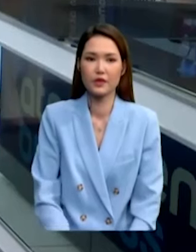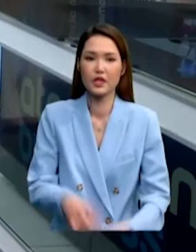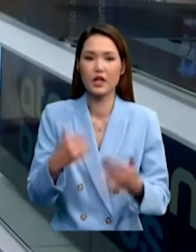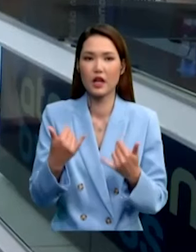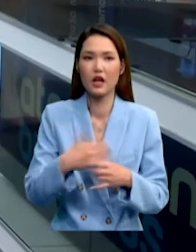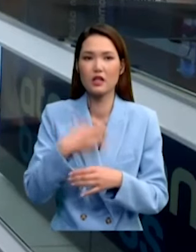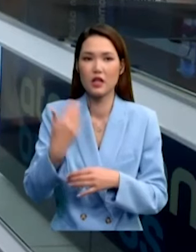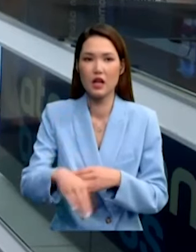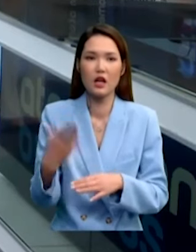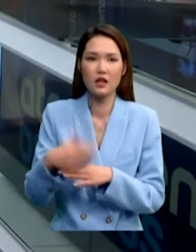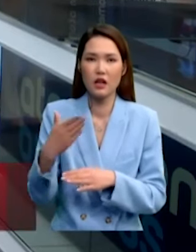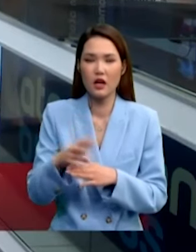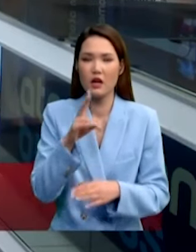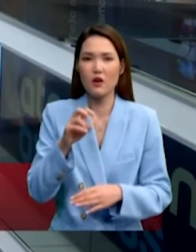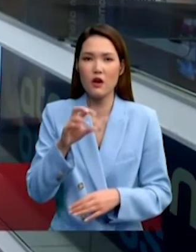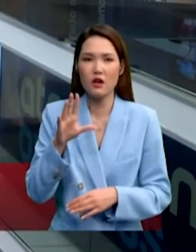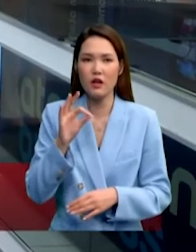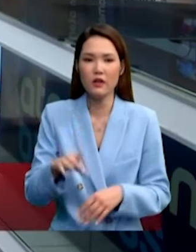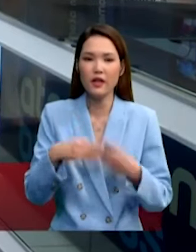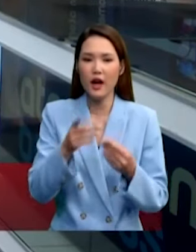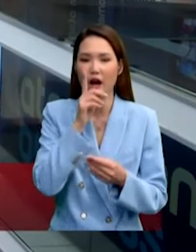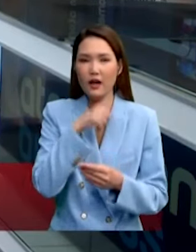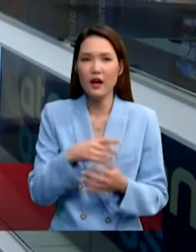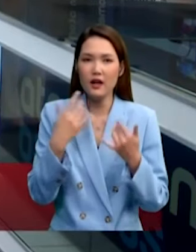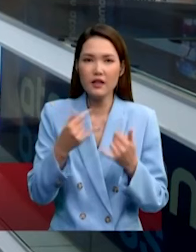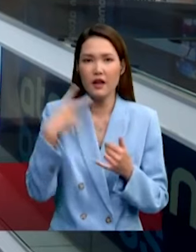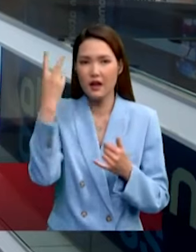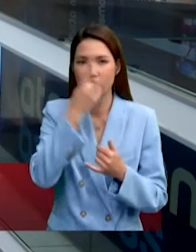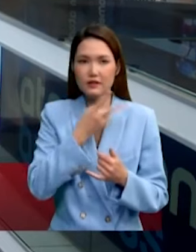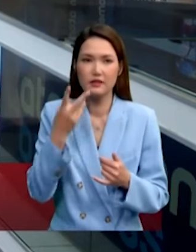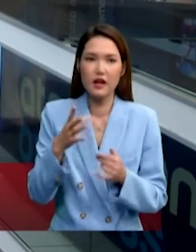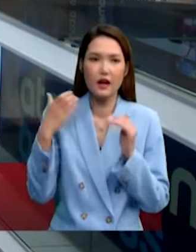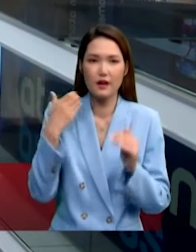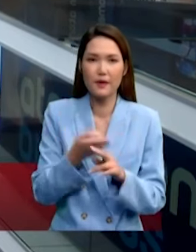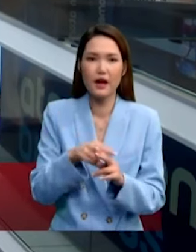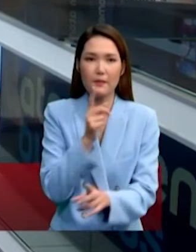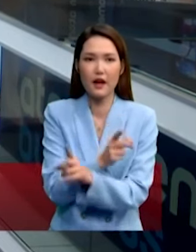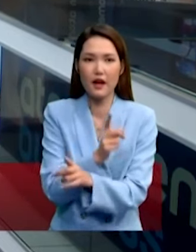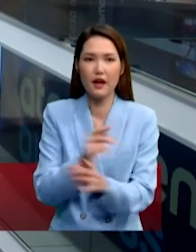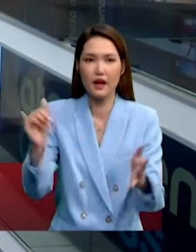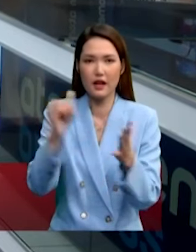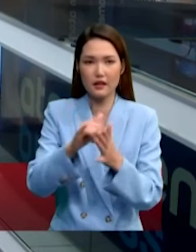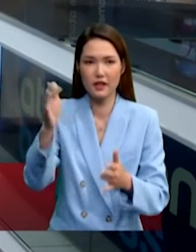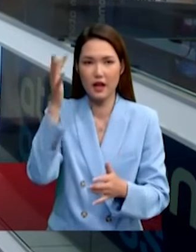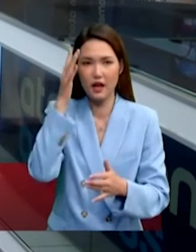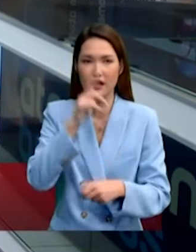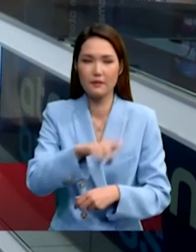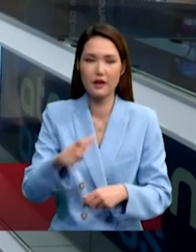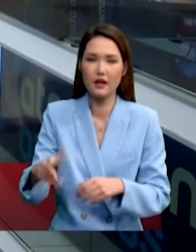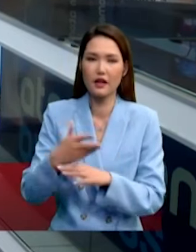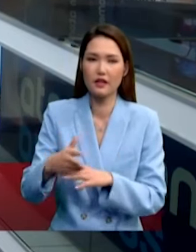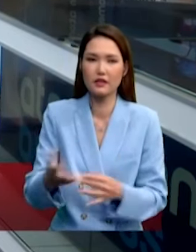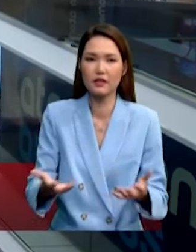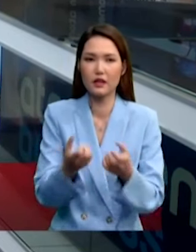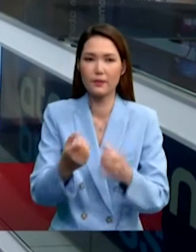Енді кешіктірілген несие коллекторларға берілмейді. Екі жылға дейін осындай тыйым енгізілмекші. Бұл халықты кредиттен